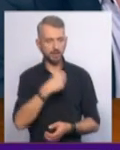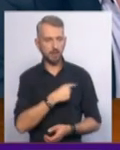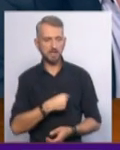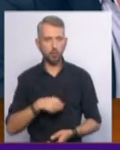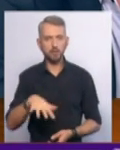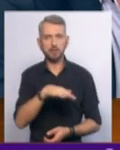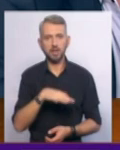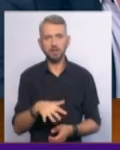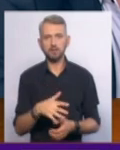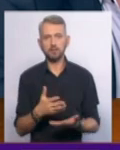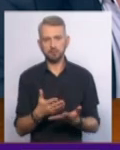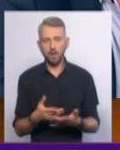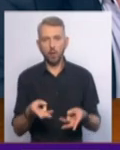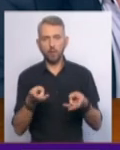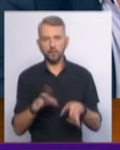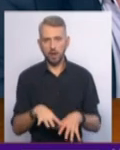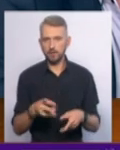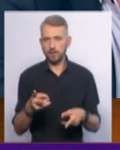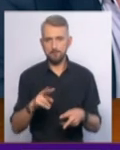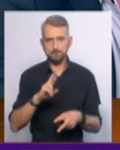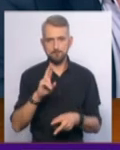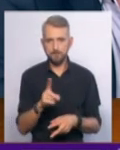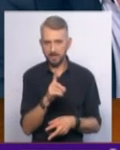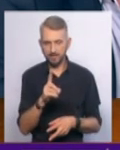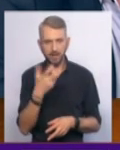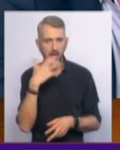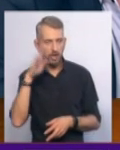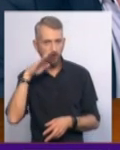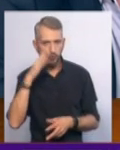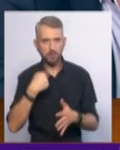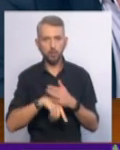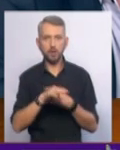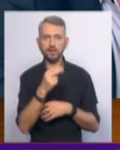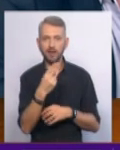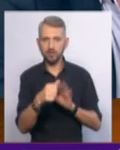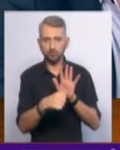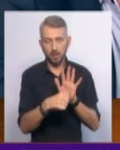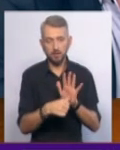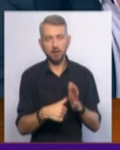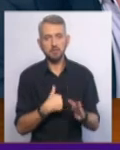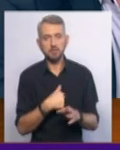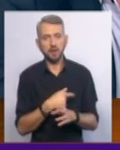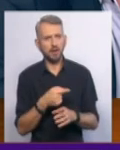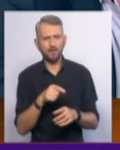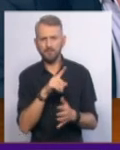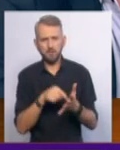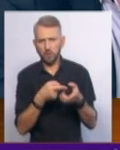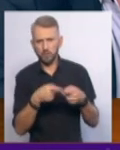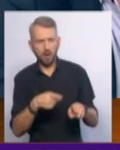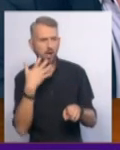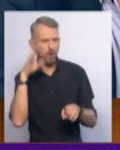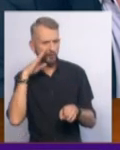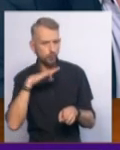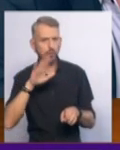массив, который как раз остался без горячей воды, потому что ТЭЦ-6. Ну, у меня не в том вопрос, по горячей воде я